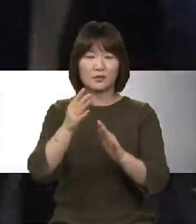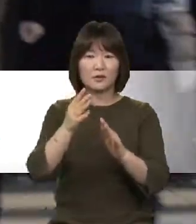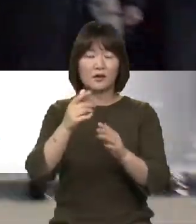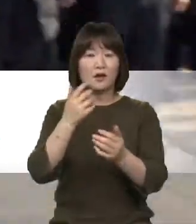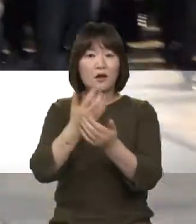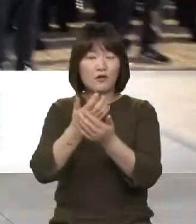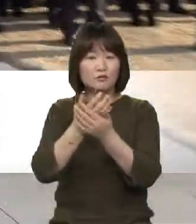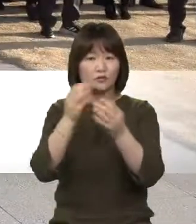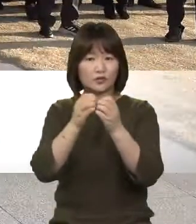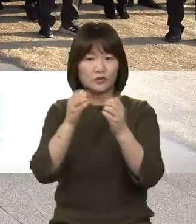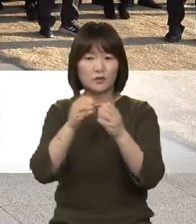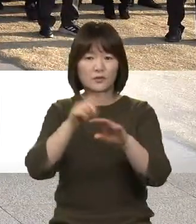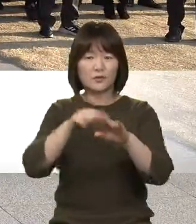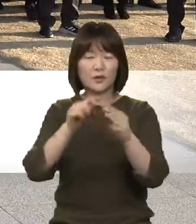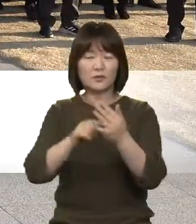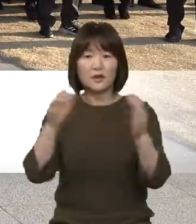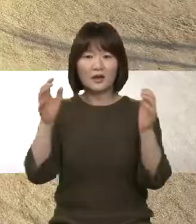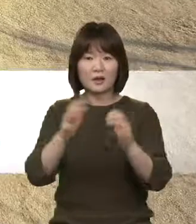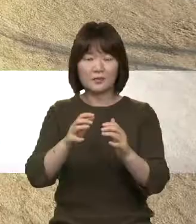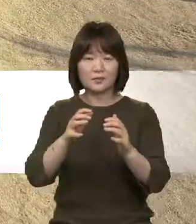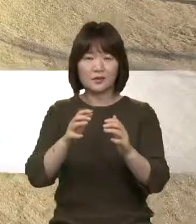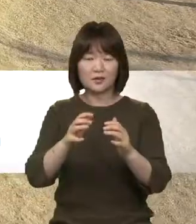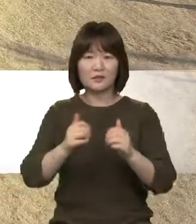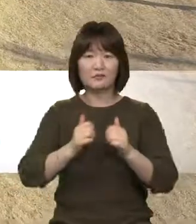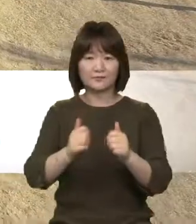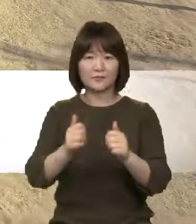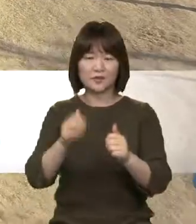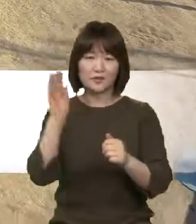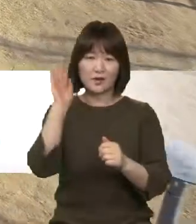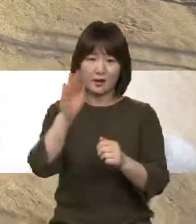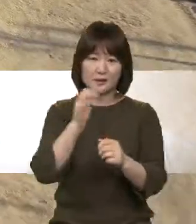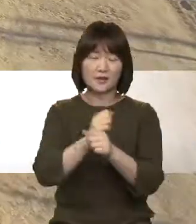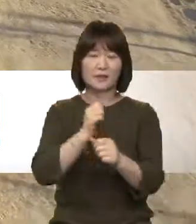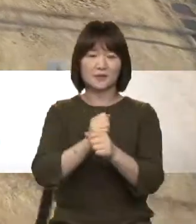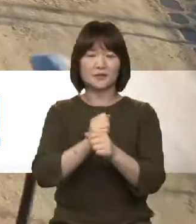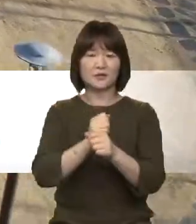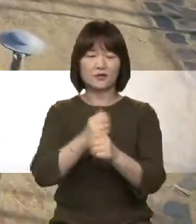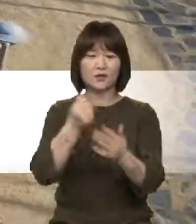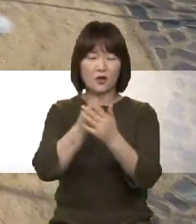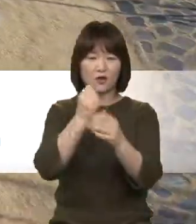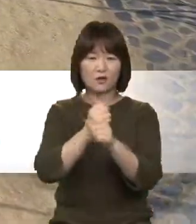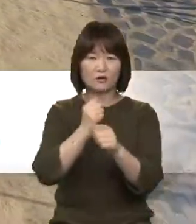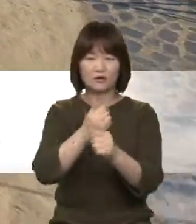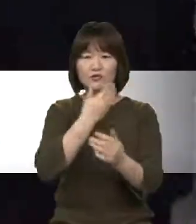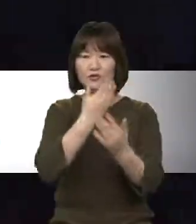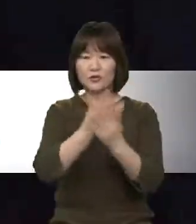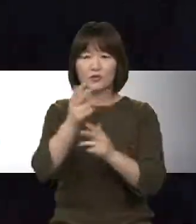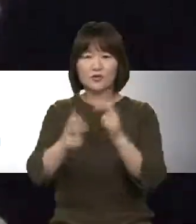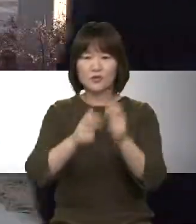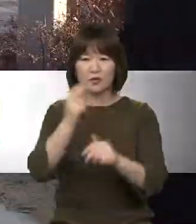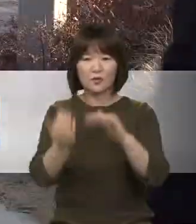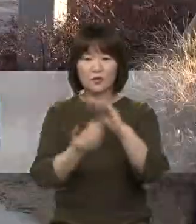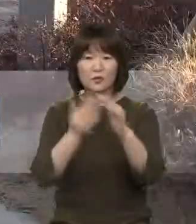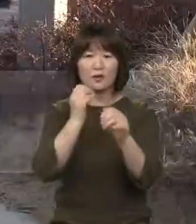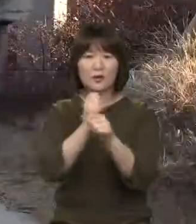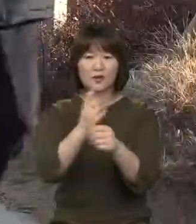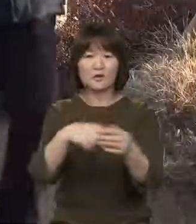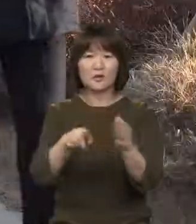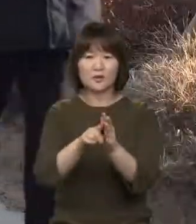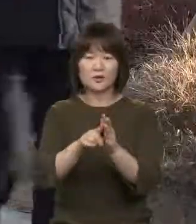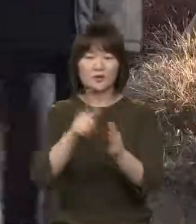사자성어를 마음을 합쳐 힘써 나아가자 라는 의미의 합심 진력 으로 정하고 주요사업의 완성을 위한 결의를